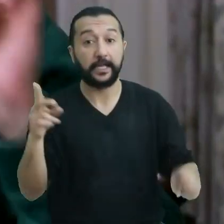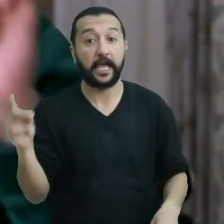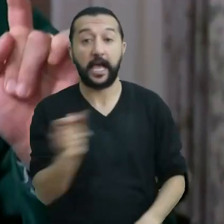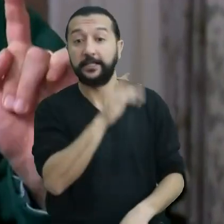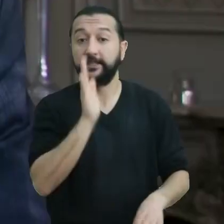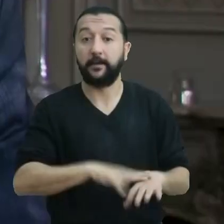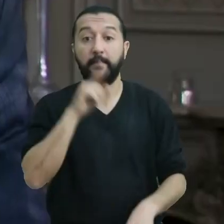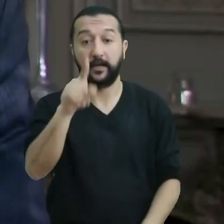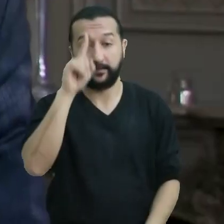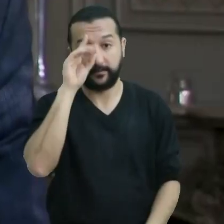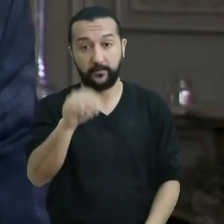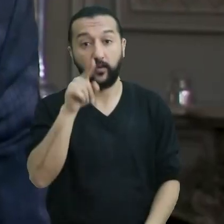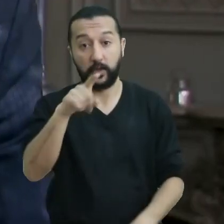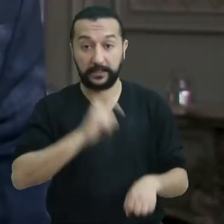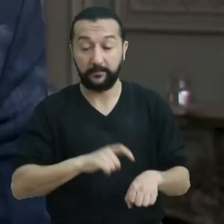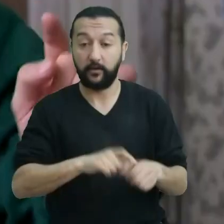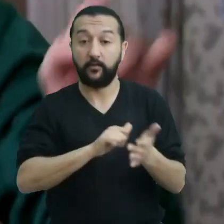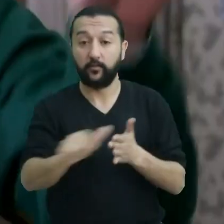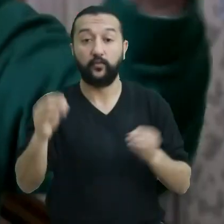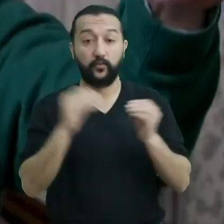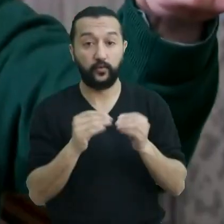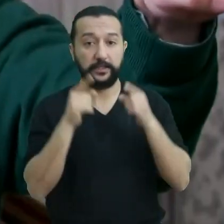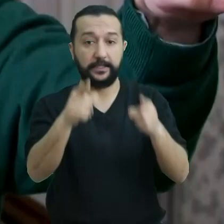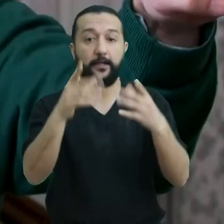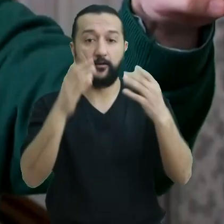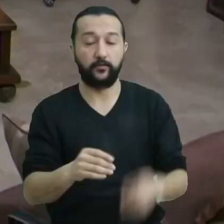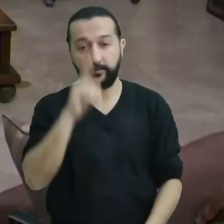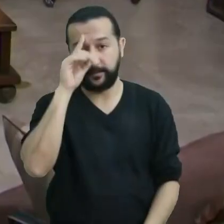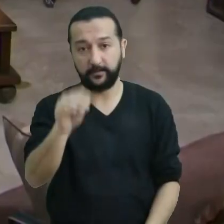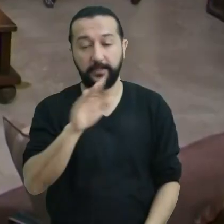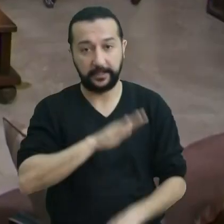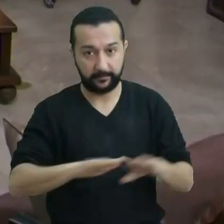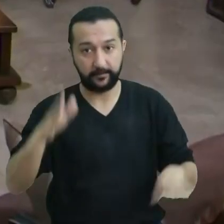kaçıp gitmeye kalkma. O zaman bütün suç senin üstüne kalır.